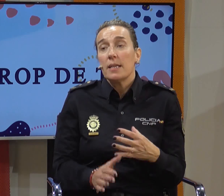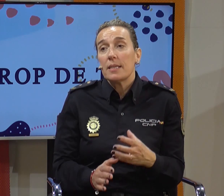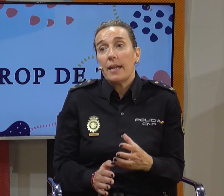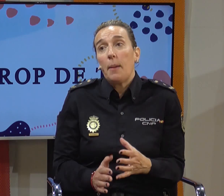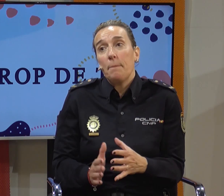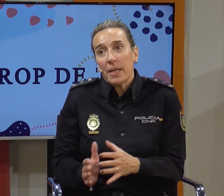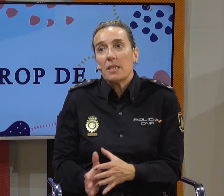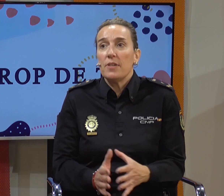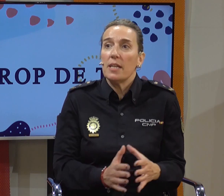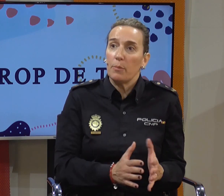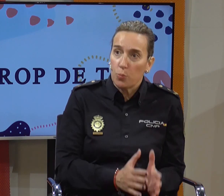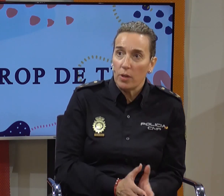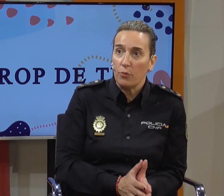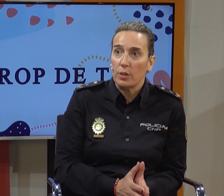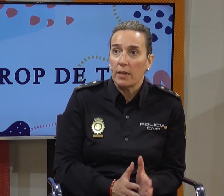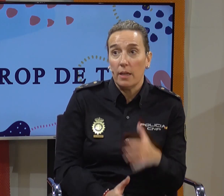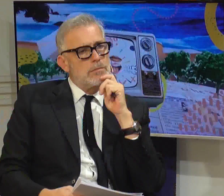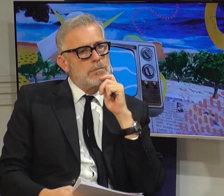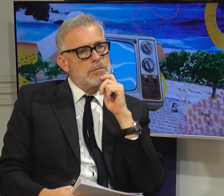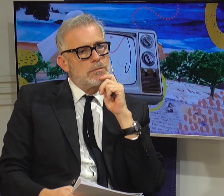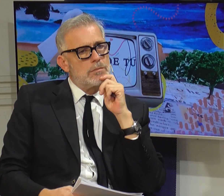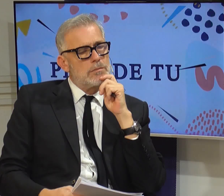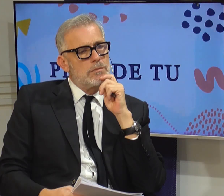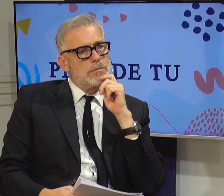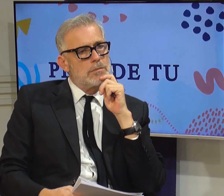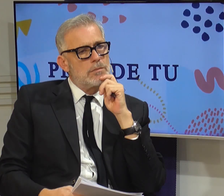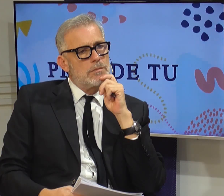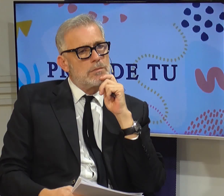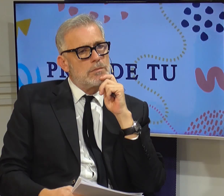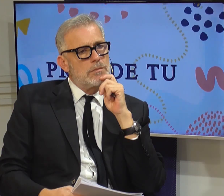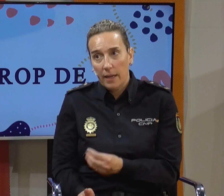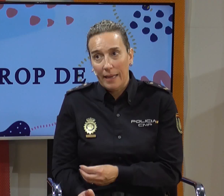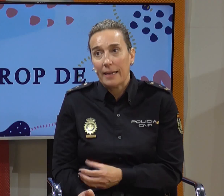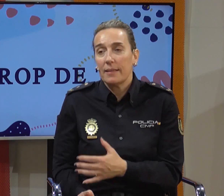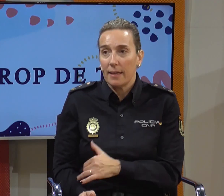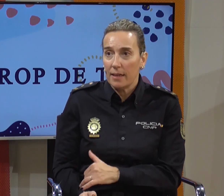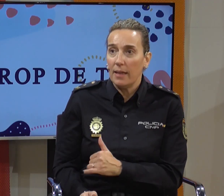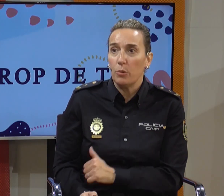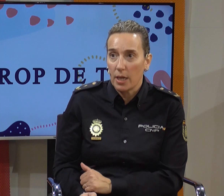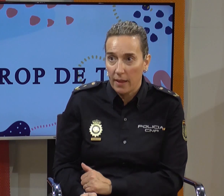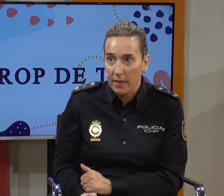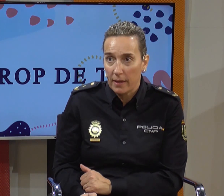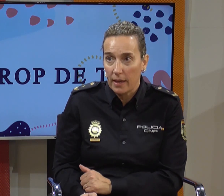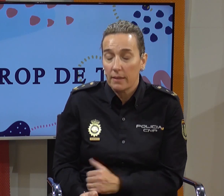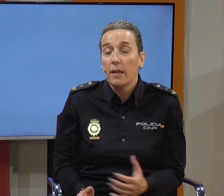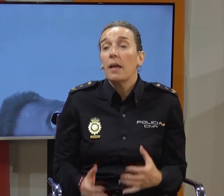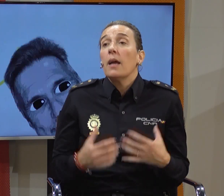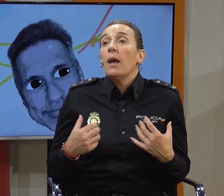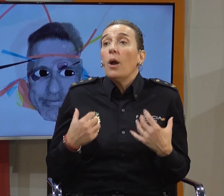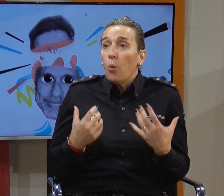sí, serà més difícil que mos puguem furtar. I una és ixa, no portar la cartera en la butxaca de